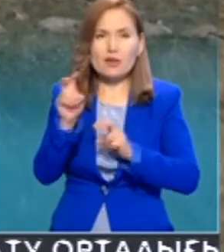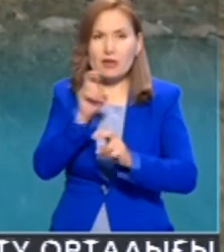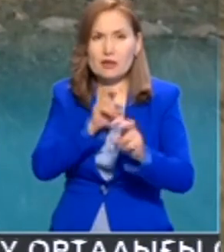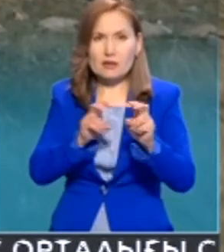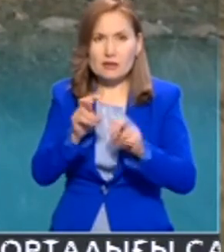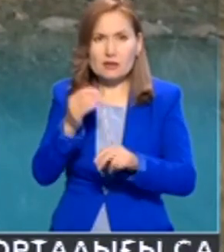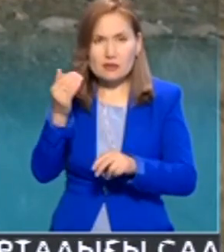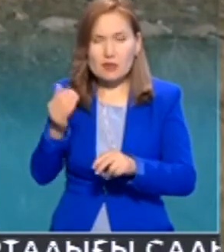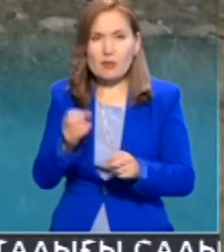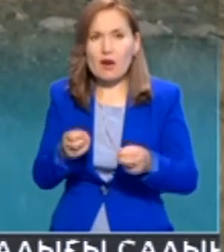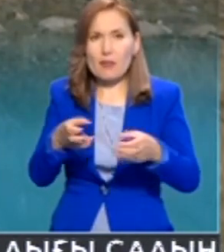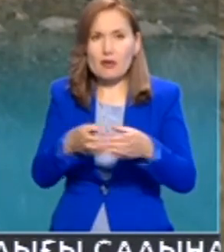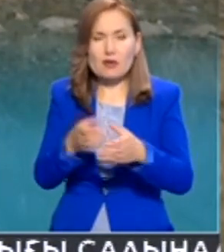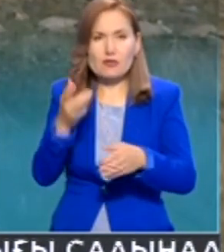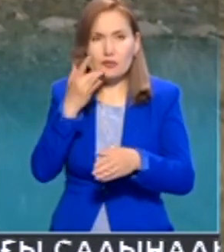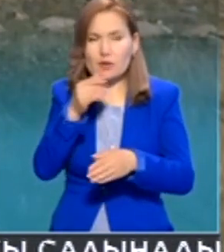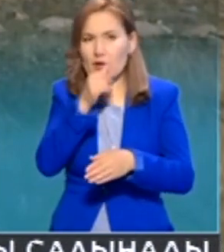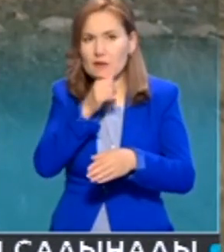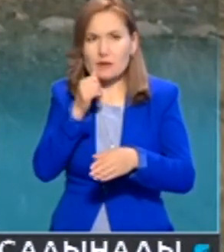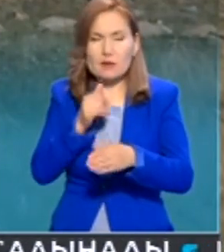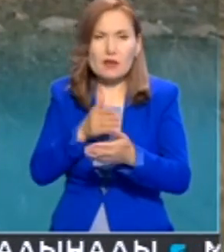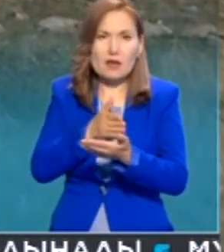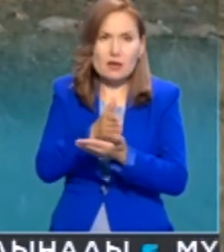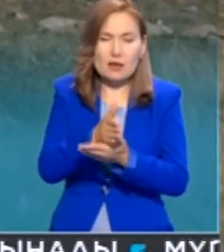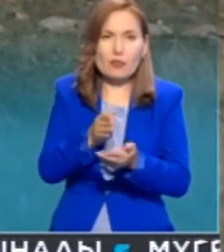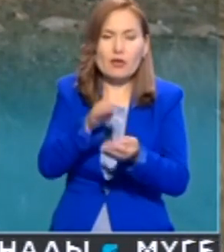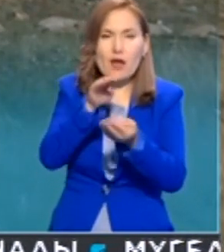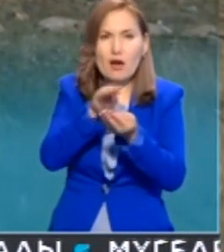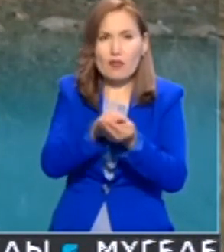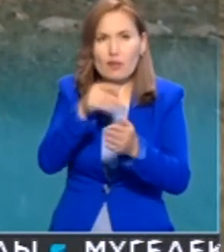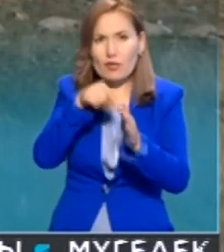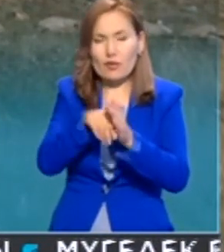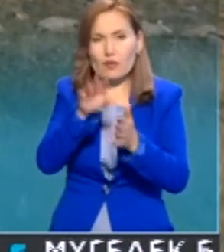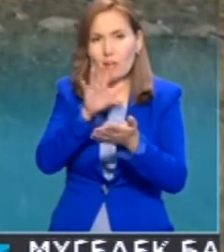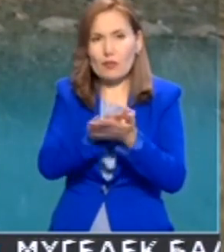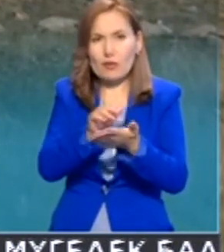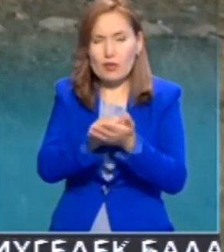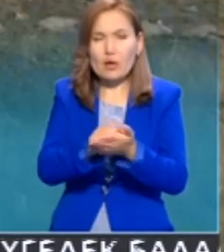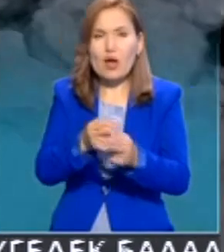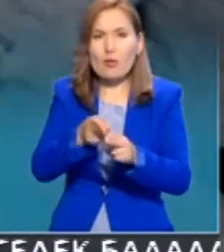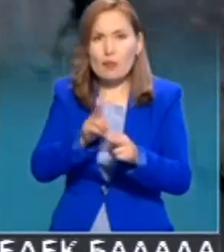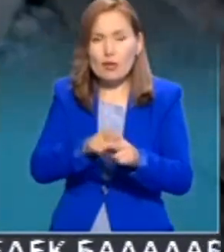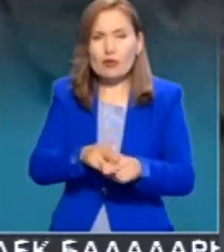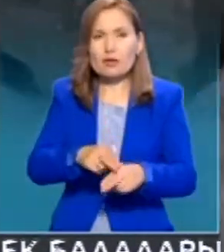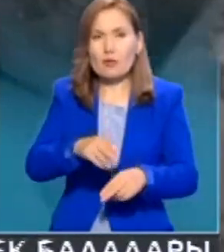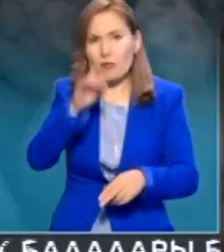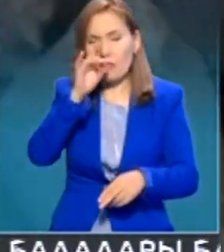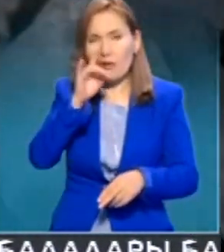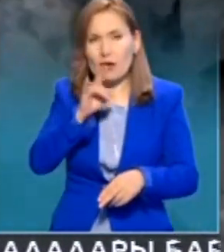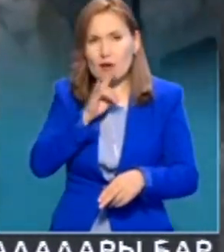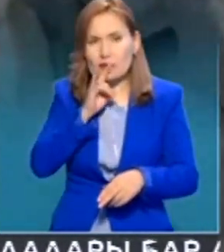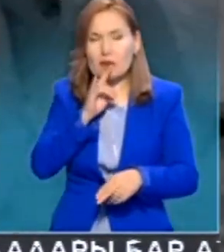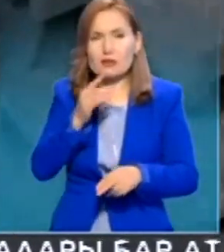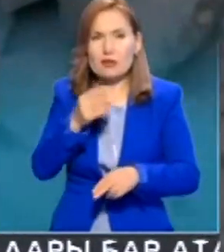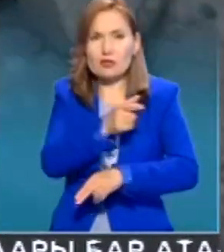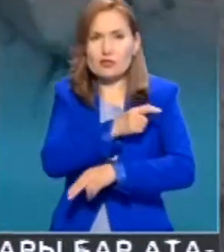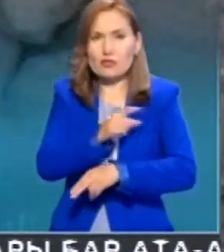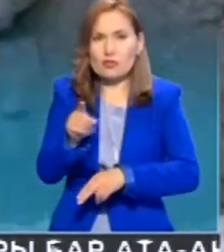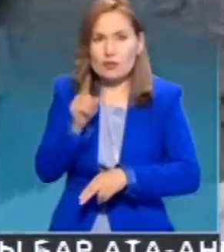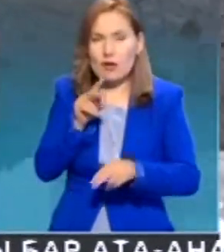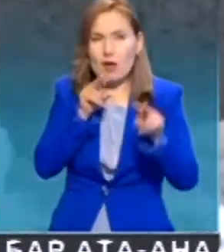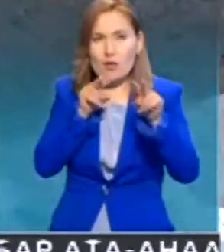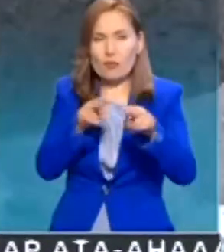мемлекеттің қамқорлығына осы жерлер алынып қорымдар. Содан кейін археологтар қазба жұмыстарын жүргізген дұрыс болады. Мысалы,